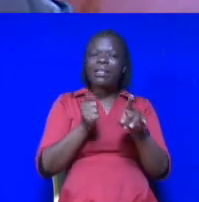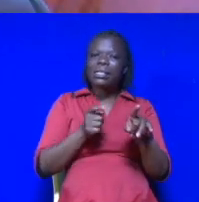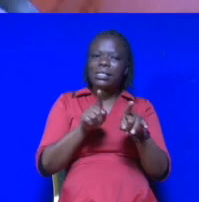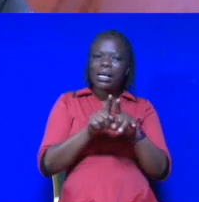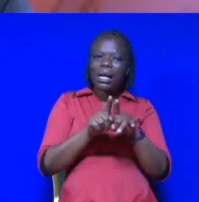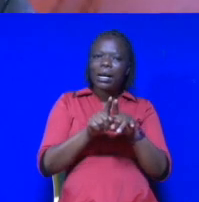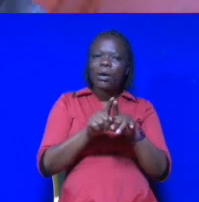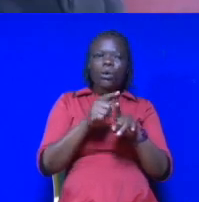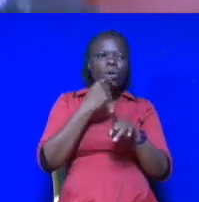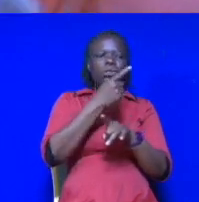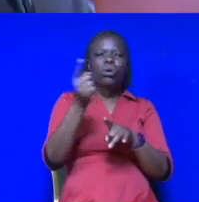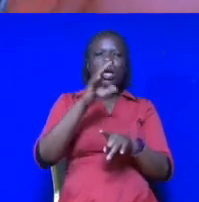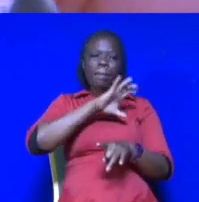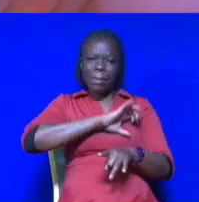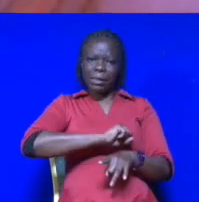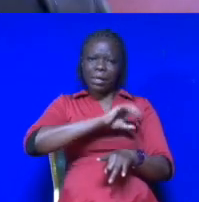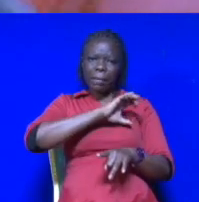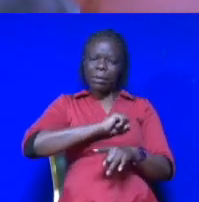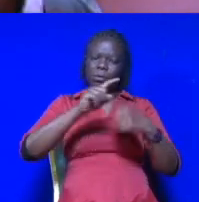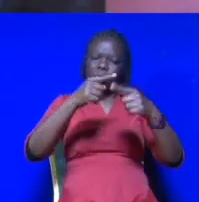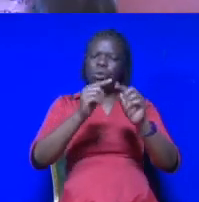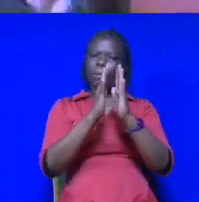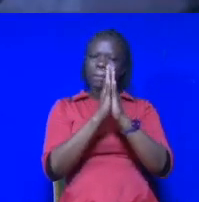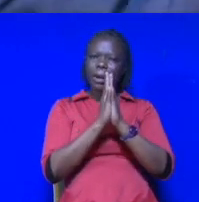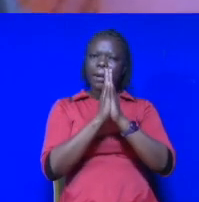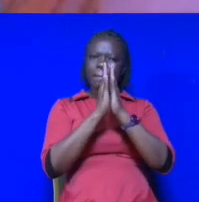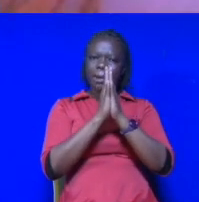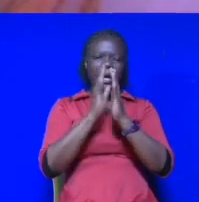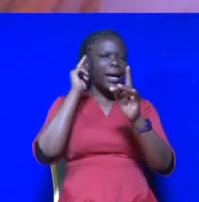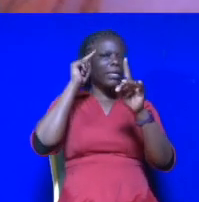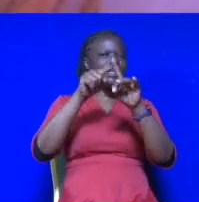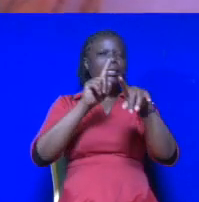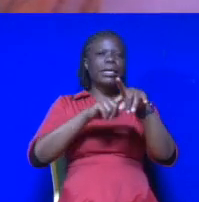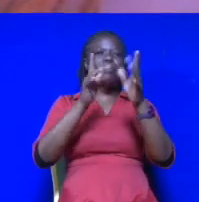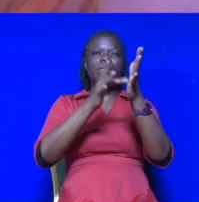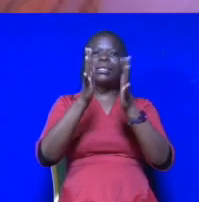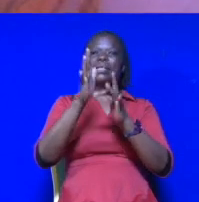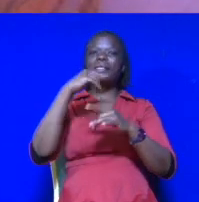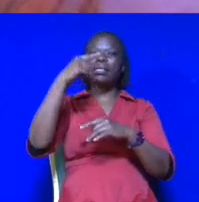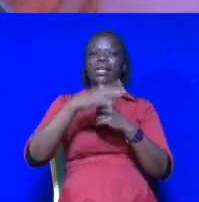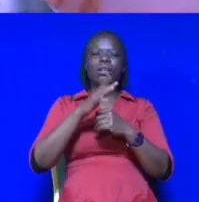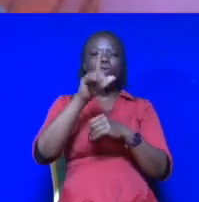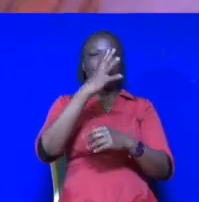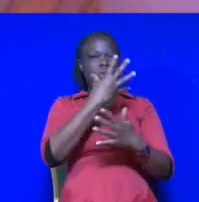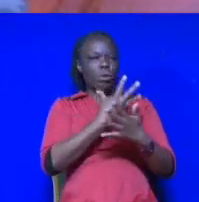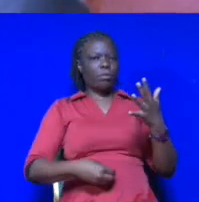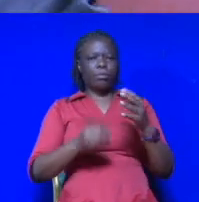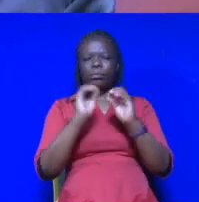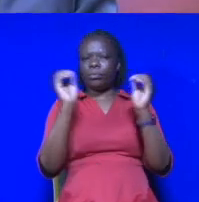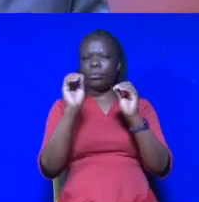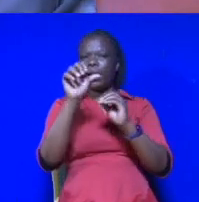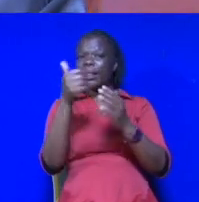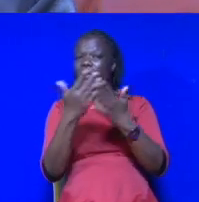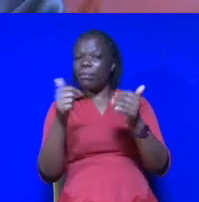tuwe wavumilivu, tuendelee kuomba tu mpaka pale Mungu atakaposema. Usikate tamaa. Halafu kitu